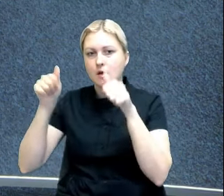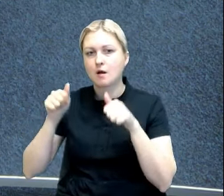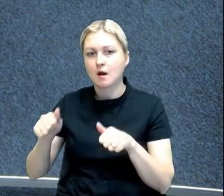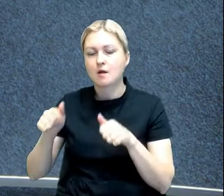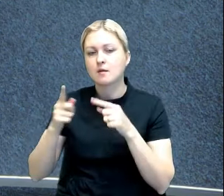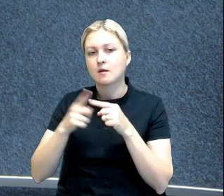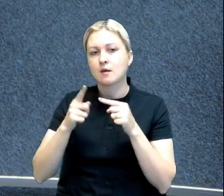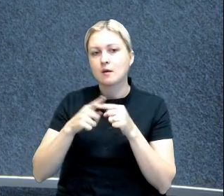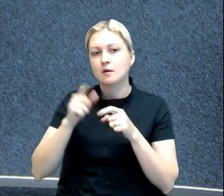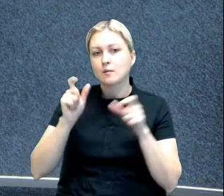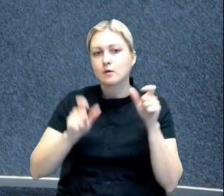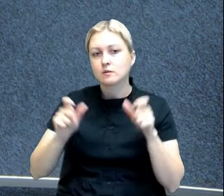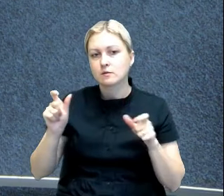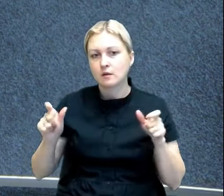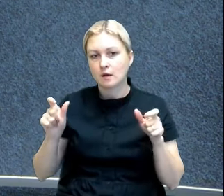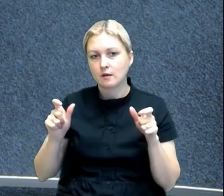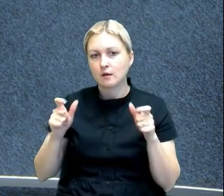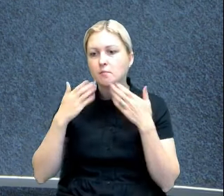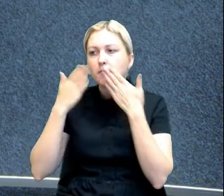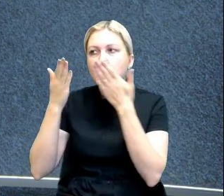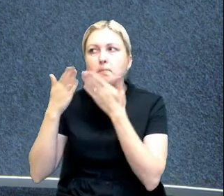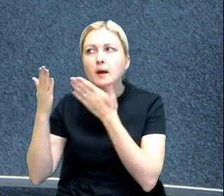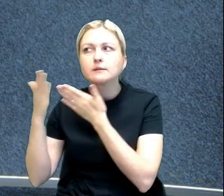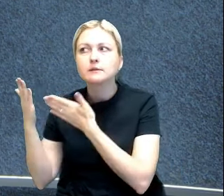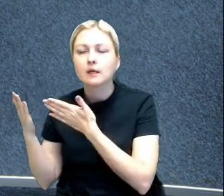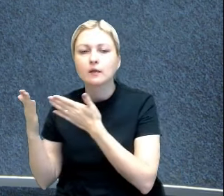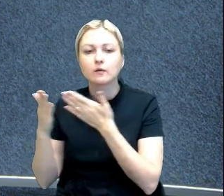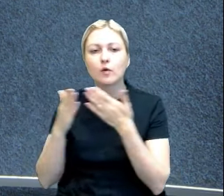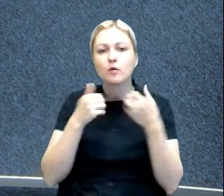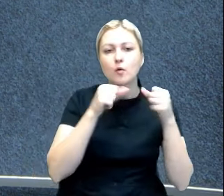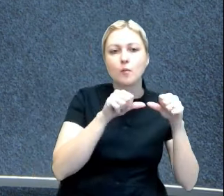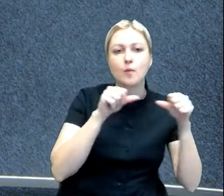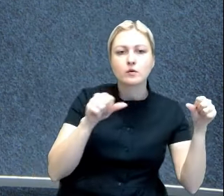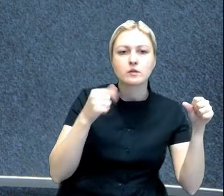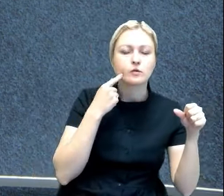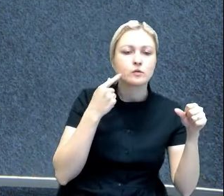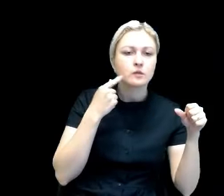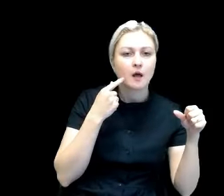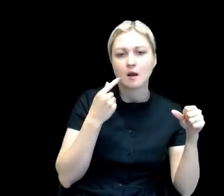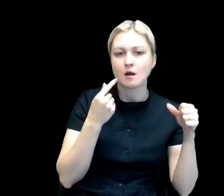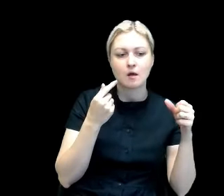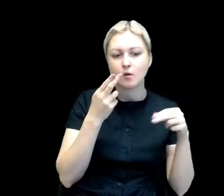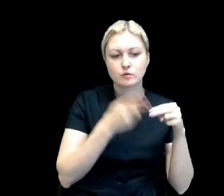visi pasiskaitė grįžta į tarybos posėdžių salę ir nieko nesprendžia